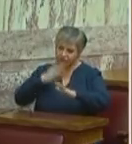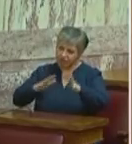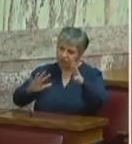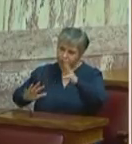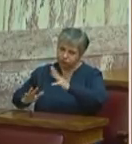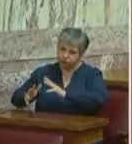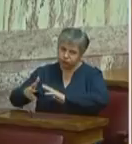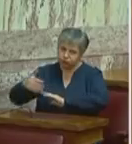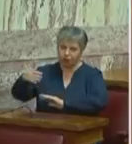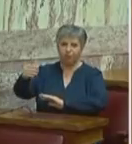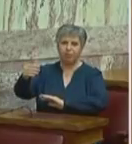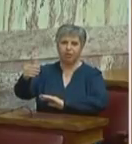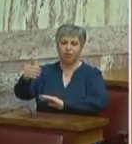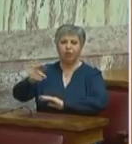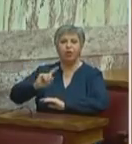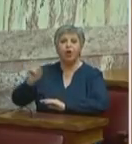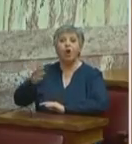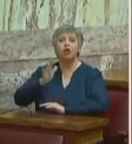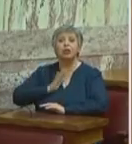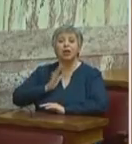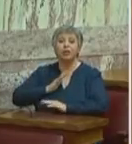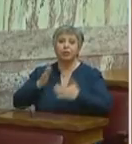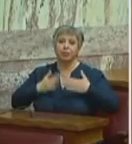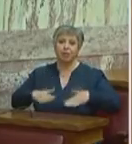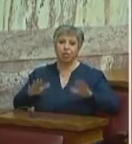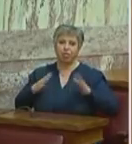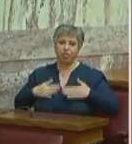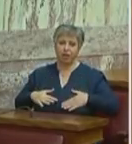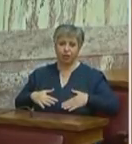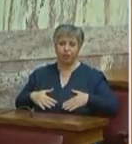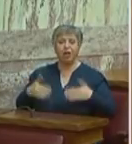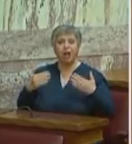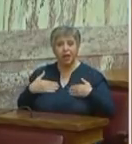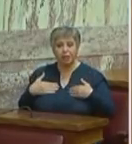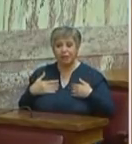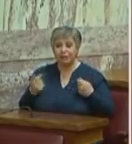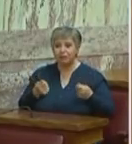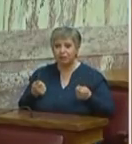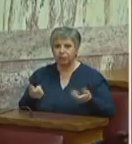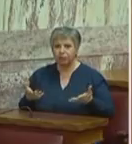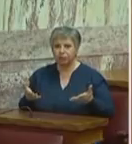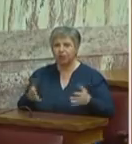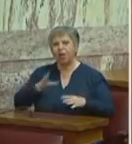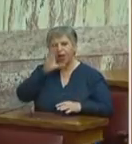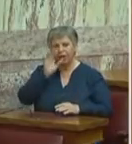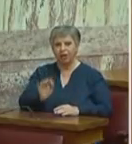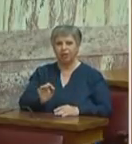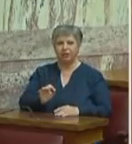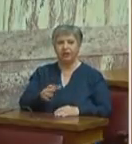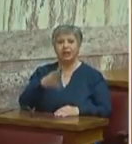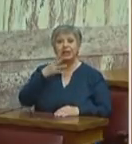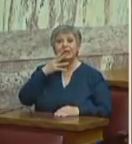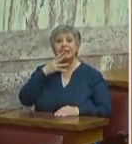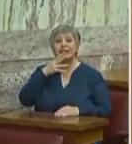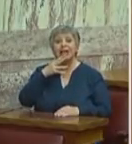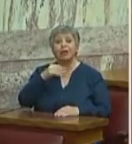της χώρας. Και αυτά ακριβώς είναι που υπερασπιζόμαστε στην πράξη. Γι' αυτό το λόγο, κυρίες και κύριοι βουλευτές,